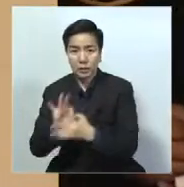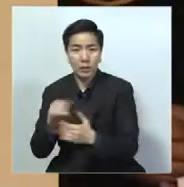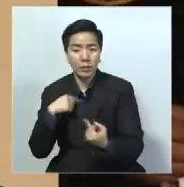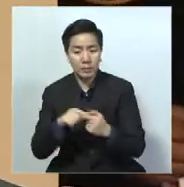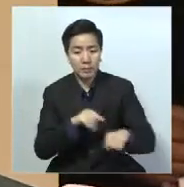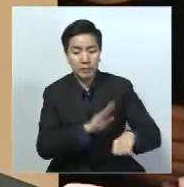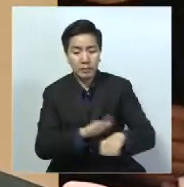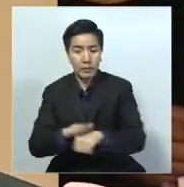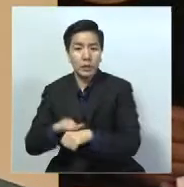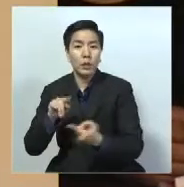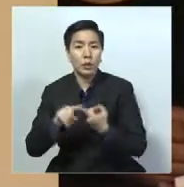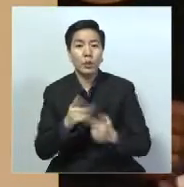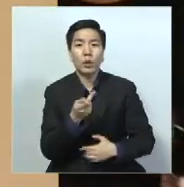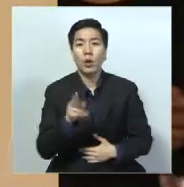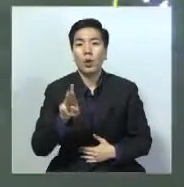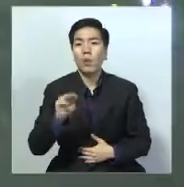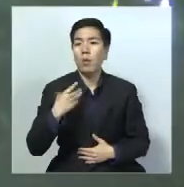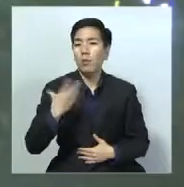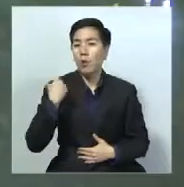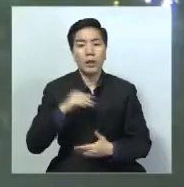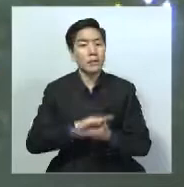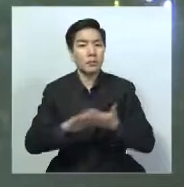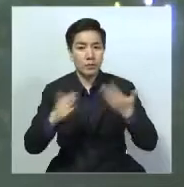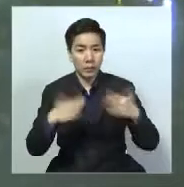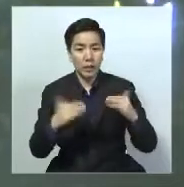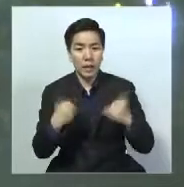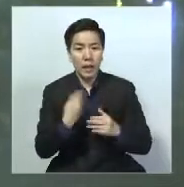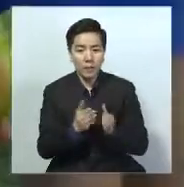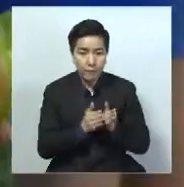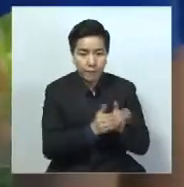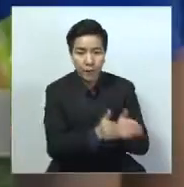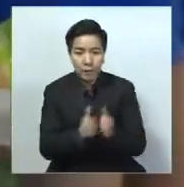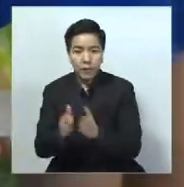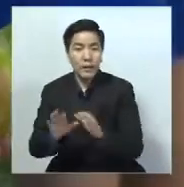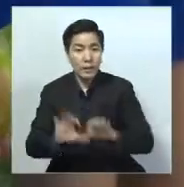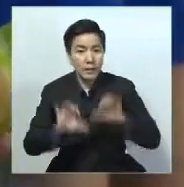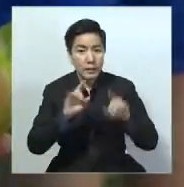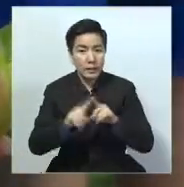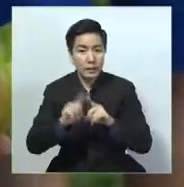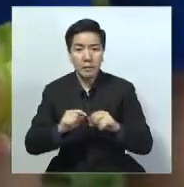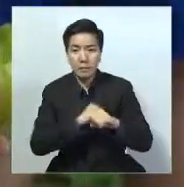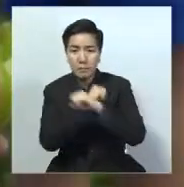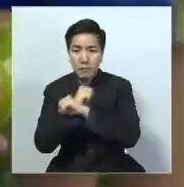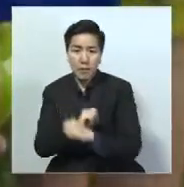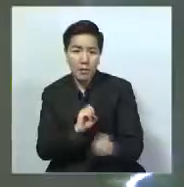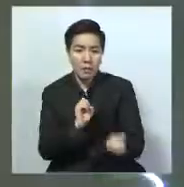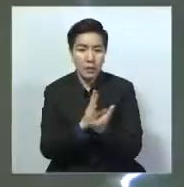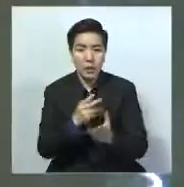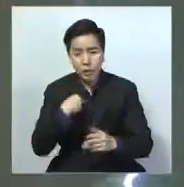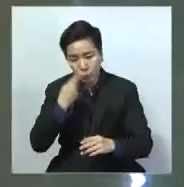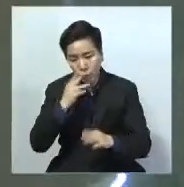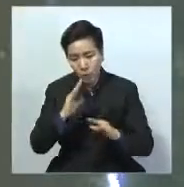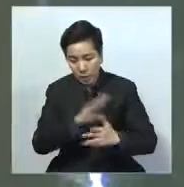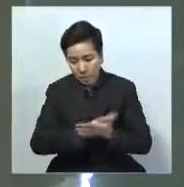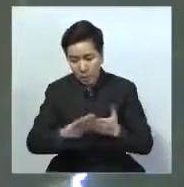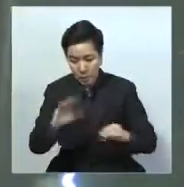ำชับในที่ประชุมคณะรัฐมนตรีเมื่อวานนี้ไว้เรียบร้อยแล้วให้ทุกส่วนราชการร่วมกันป้องกันอุบัติเหตุและดูแล